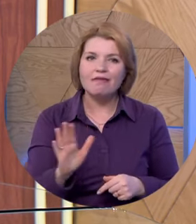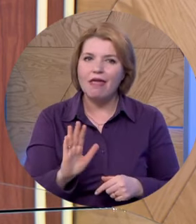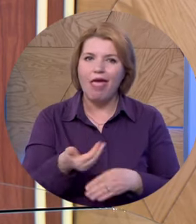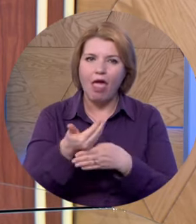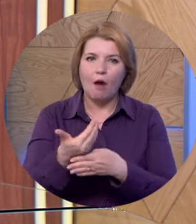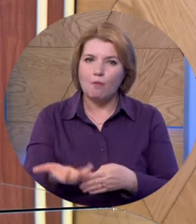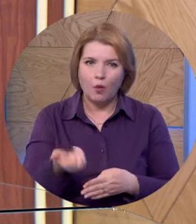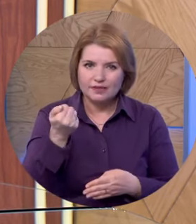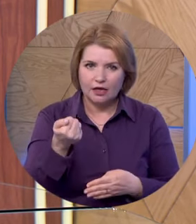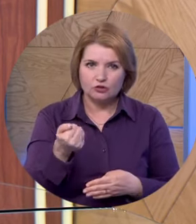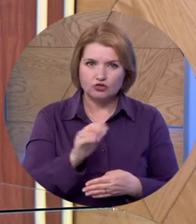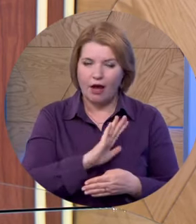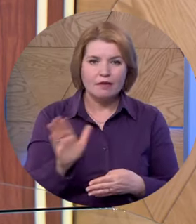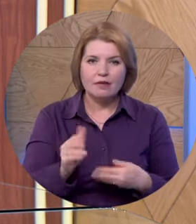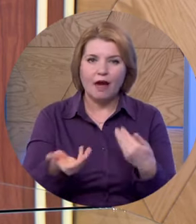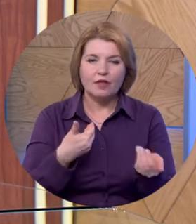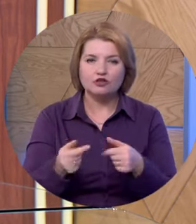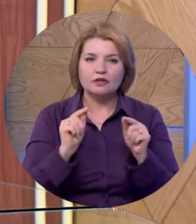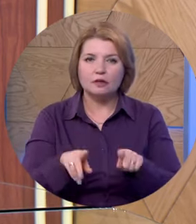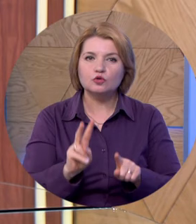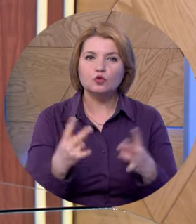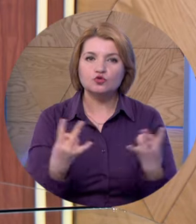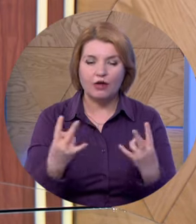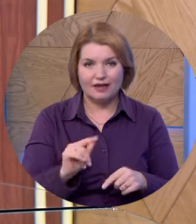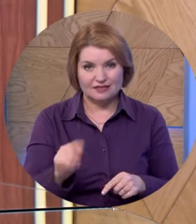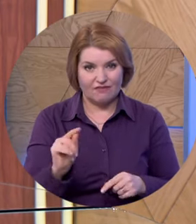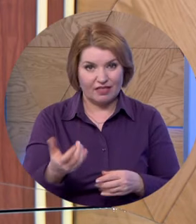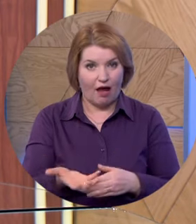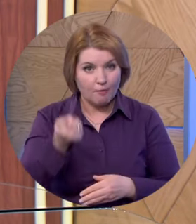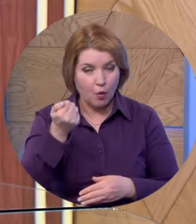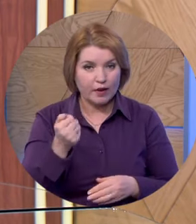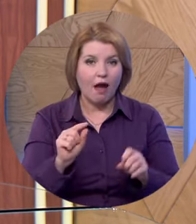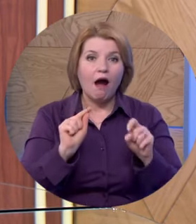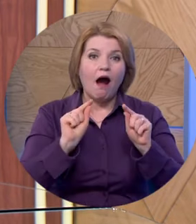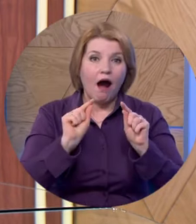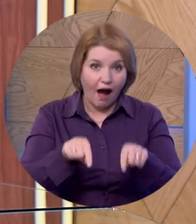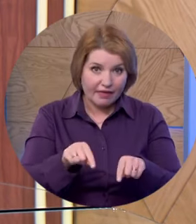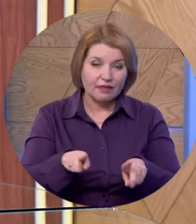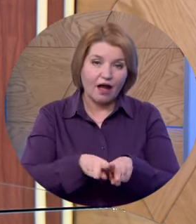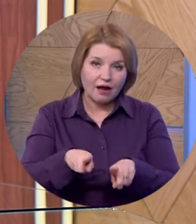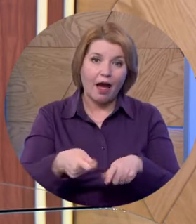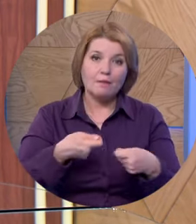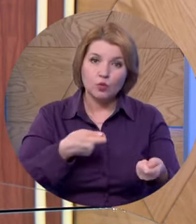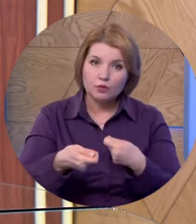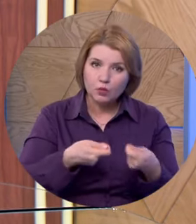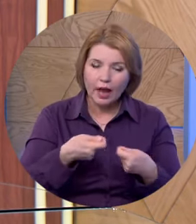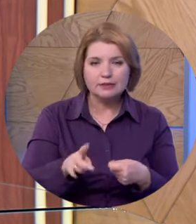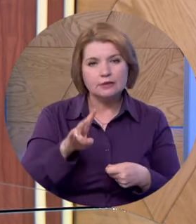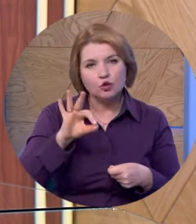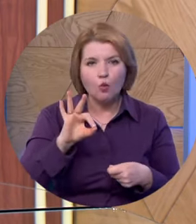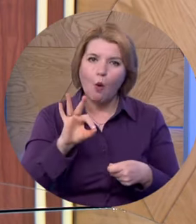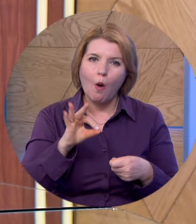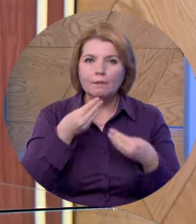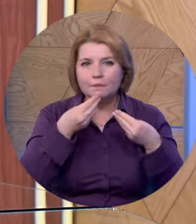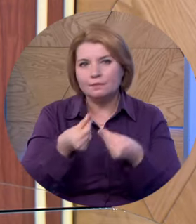по отношению к тем, кто нуждается в этой психологической опоре, а это явная манипуляция, но завуалированная в